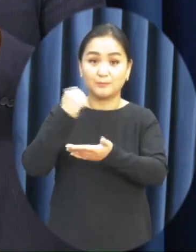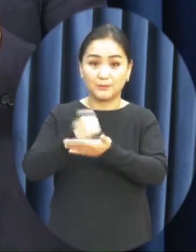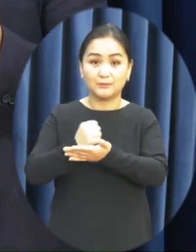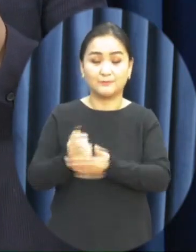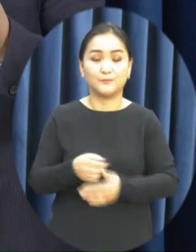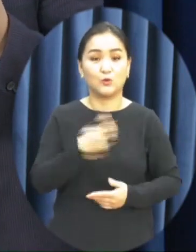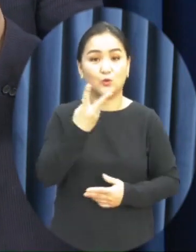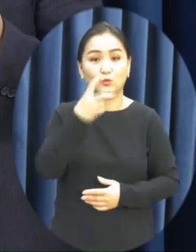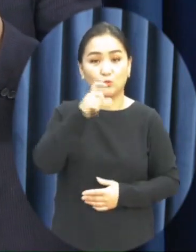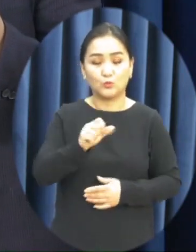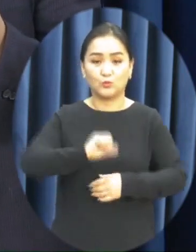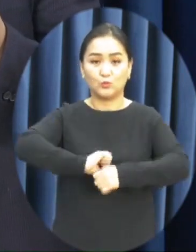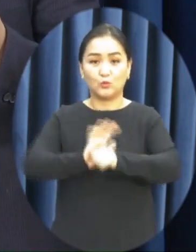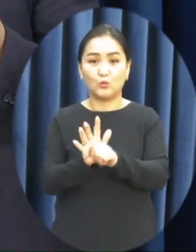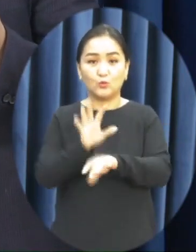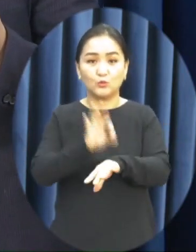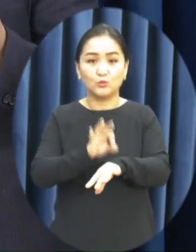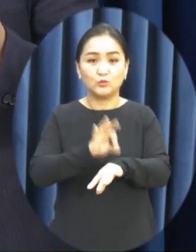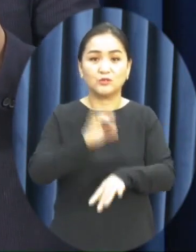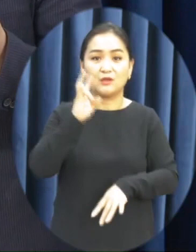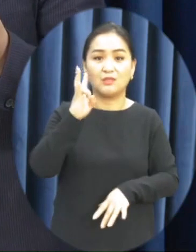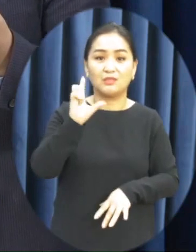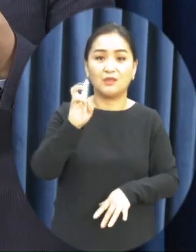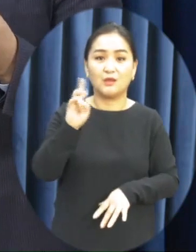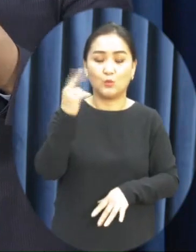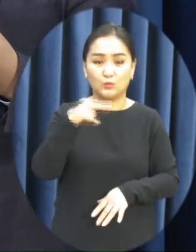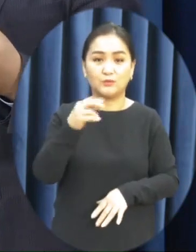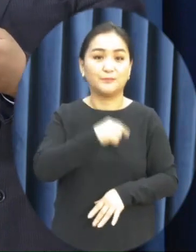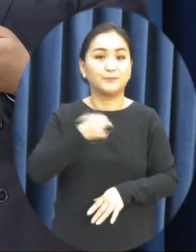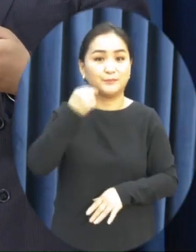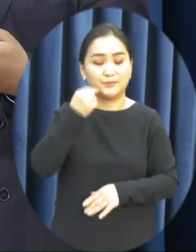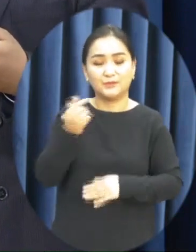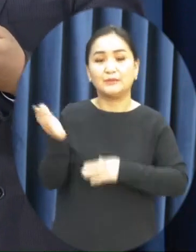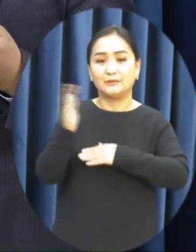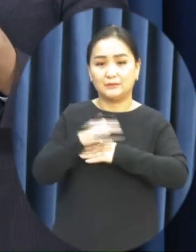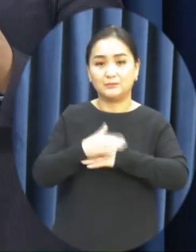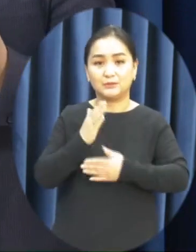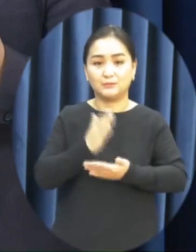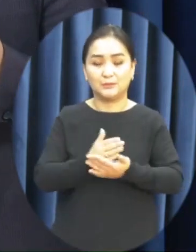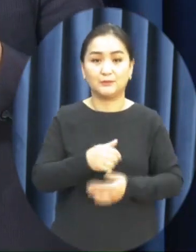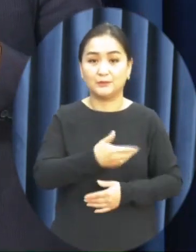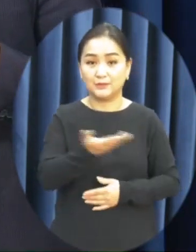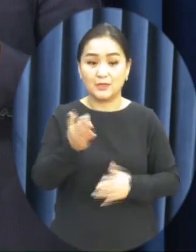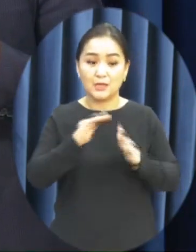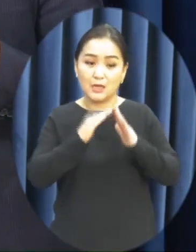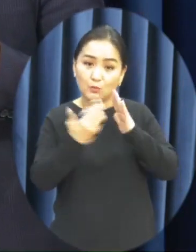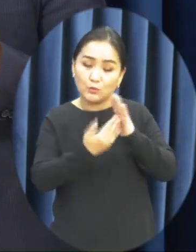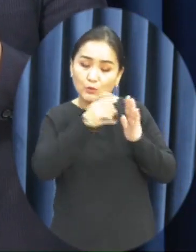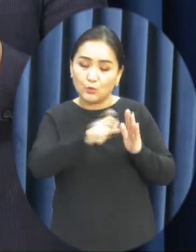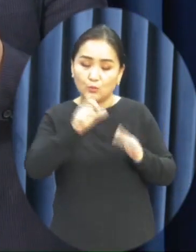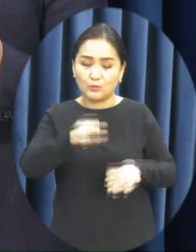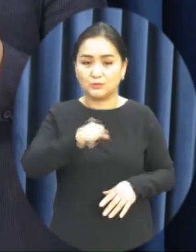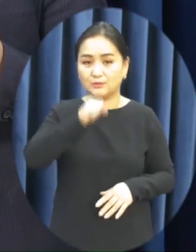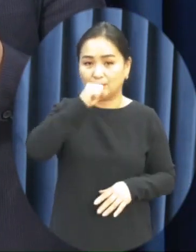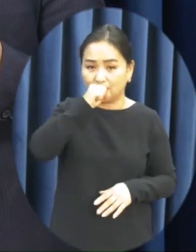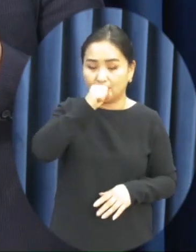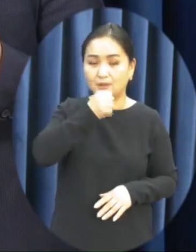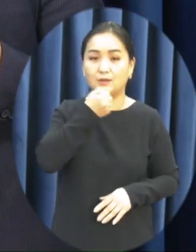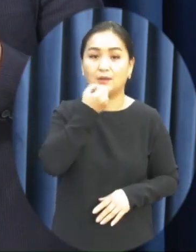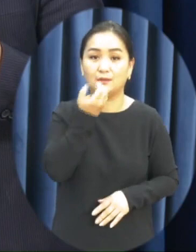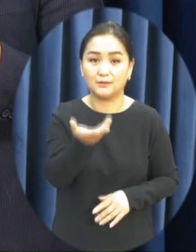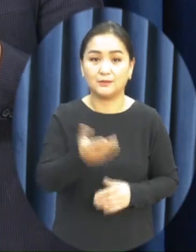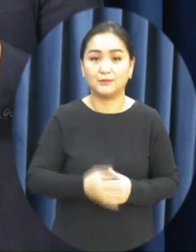པཁ ཐེད པའི ཀྱི